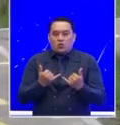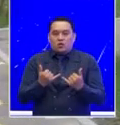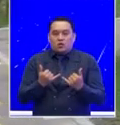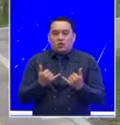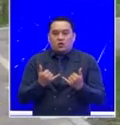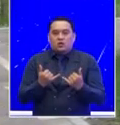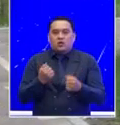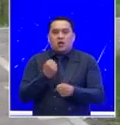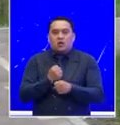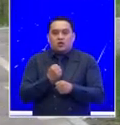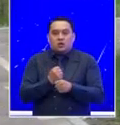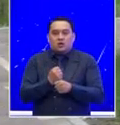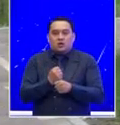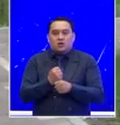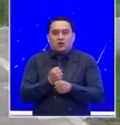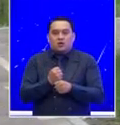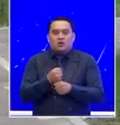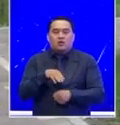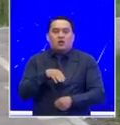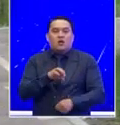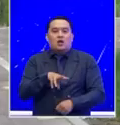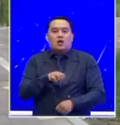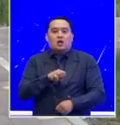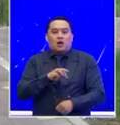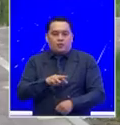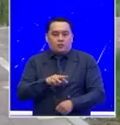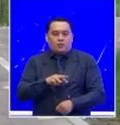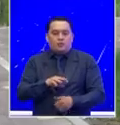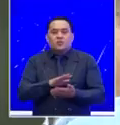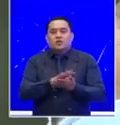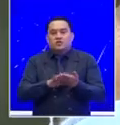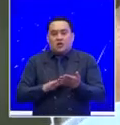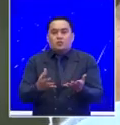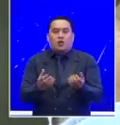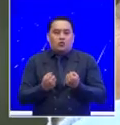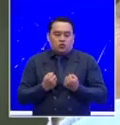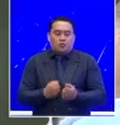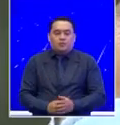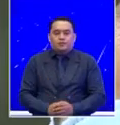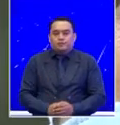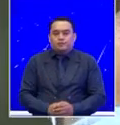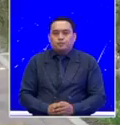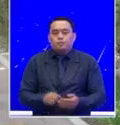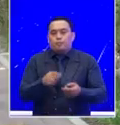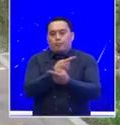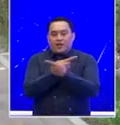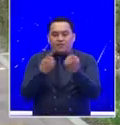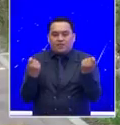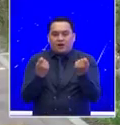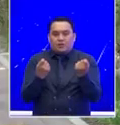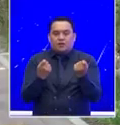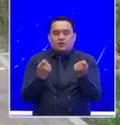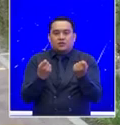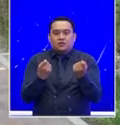мы сегодня разработаем соответствующий телеграм-бот для отправки заявок и получения пропусков. Информацию мы разместим на